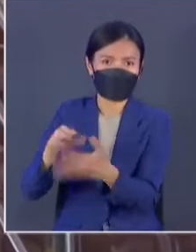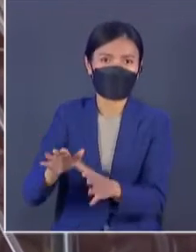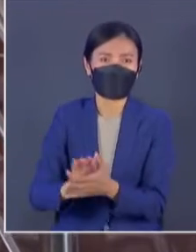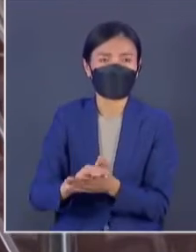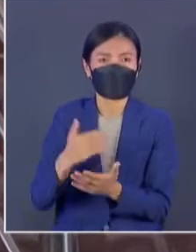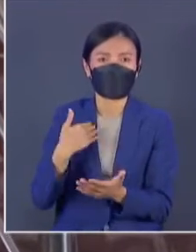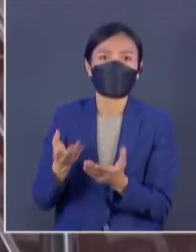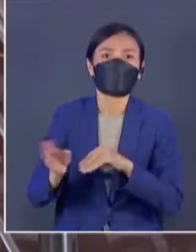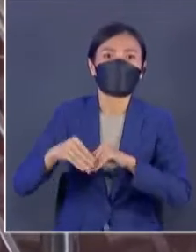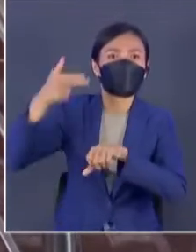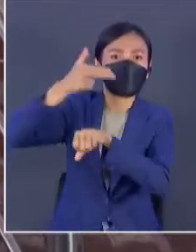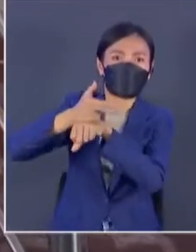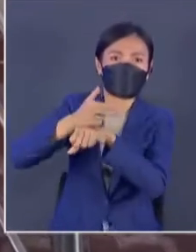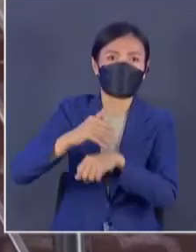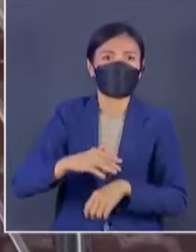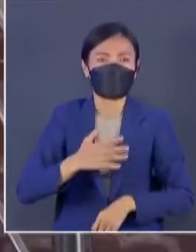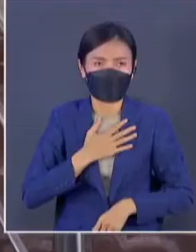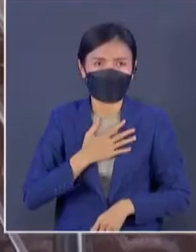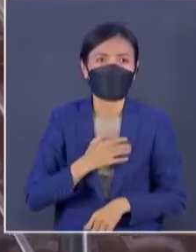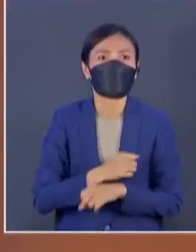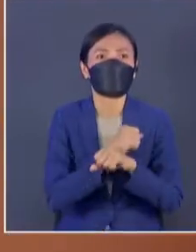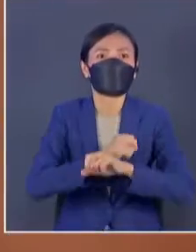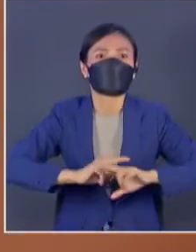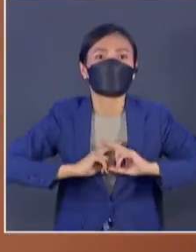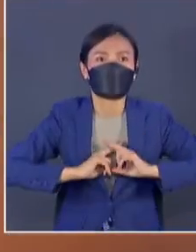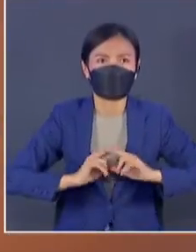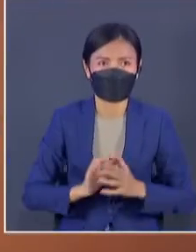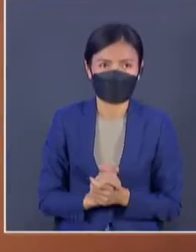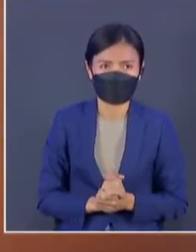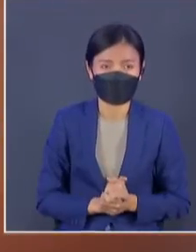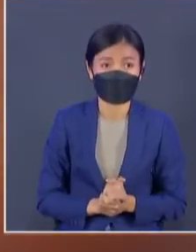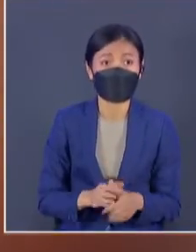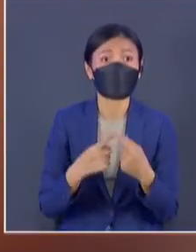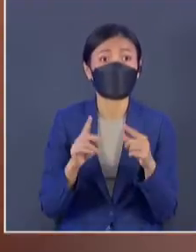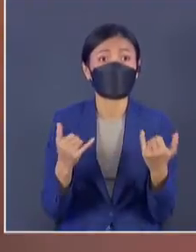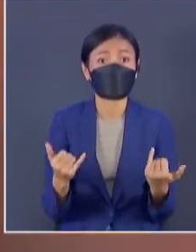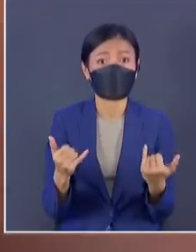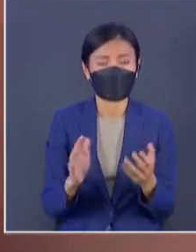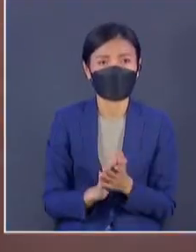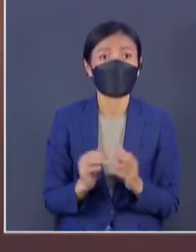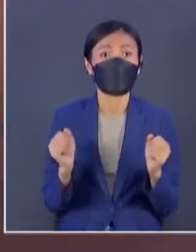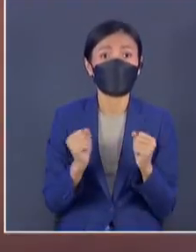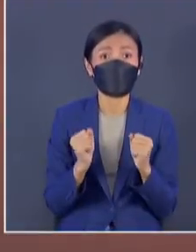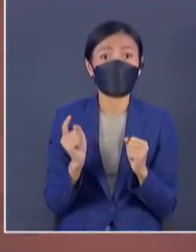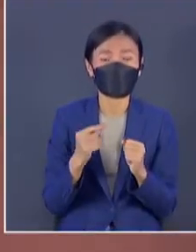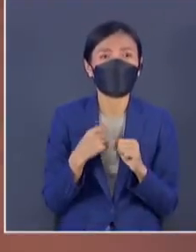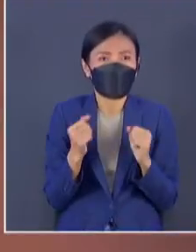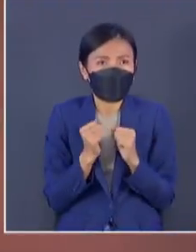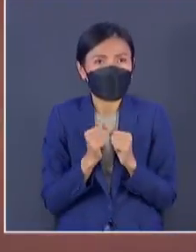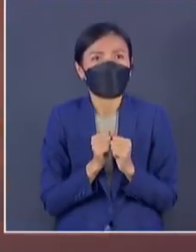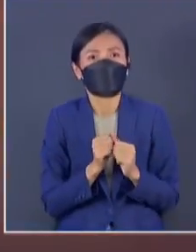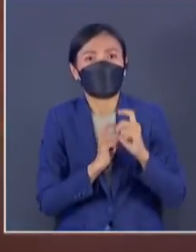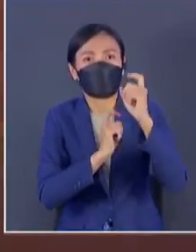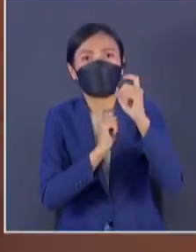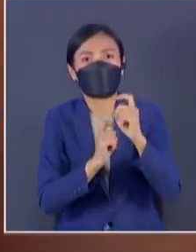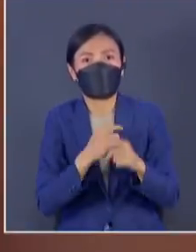ภัยของเรา เพื่อความปลอดภัยของลูกหลานและของตัวของผมอีกครับ แต่ว่าตอนนี้เนี่ยกลัวเรื่องของความปลอดภัยแล้วครับตอน